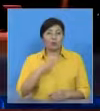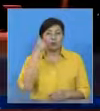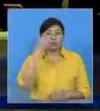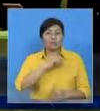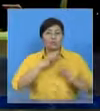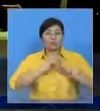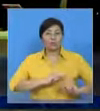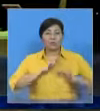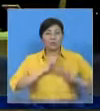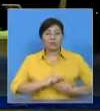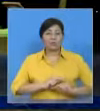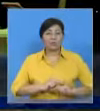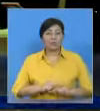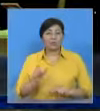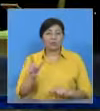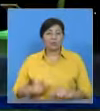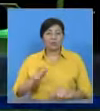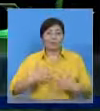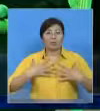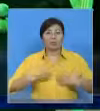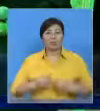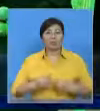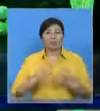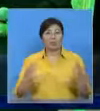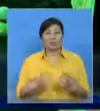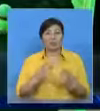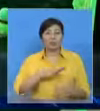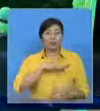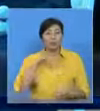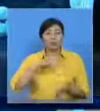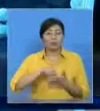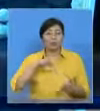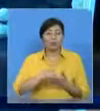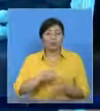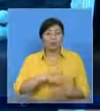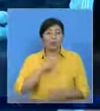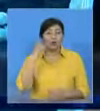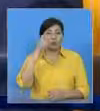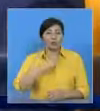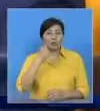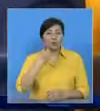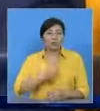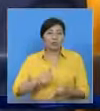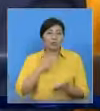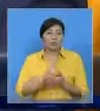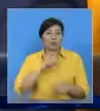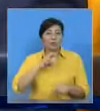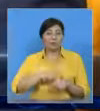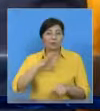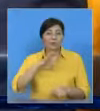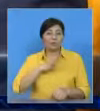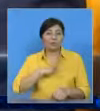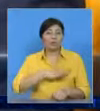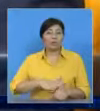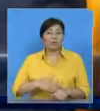аса еңбек еткен жергілікті тұрғындардың денсаулығын сақтауға зор үлес қосты. Ұзақ жылдар бойы бас дәрігер болып қызмет атқарды. Аталған